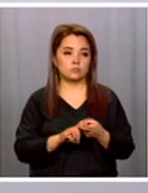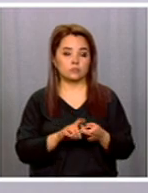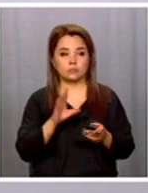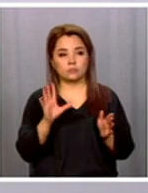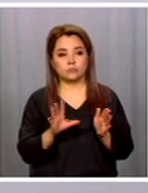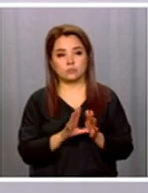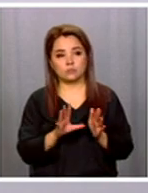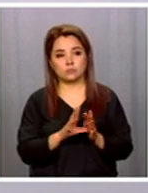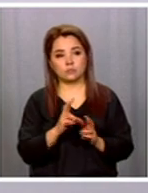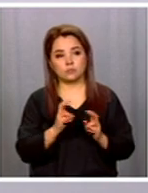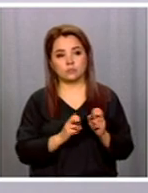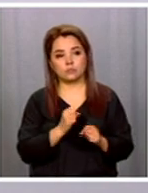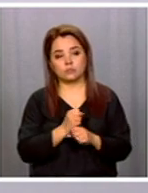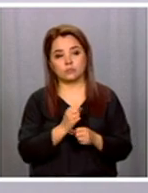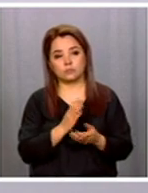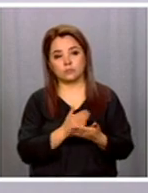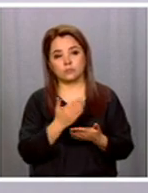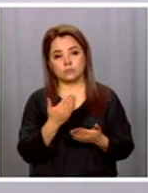энергиясын өндіреді.